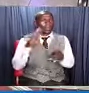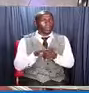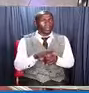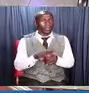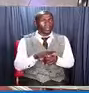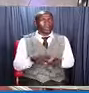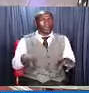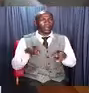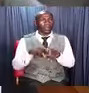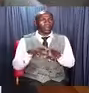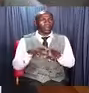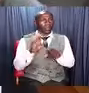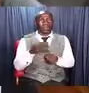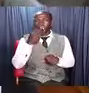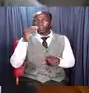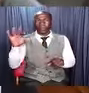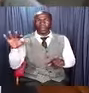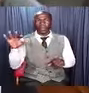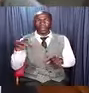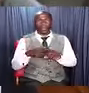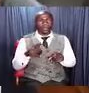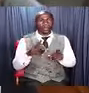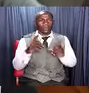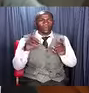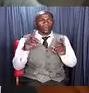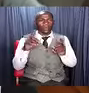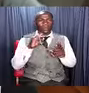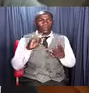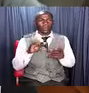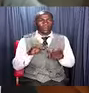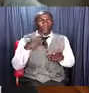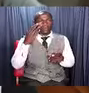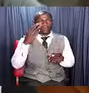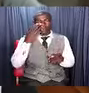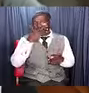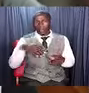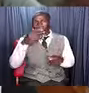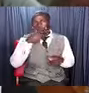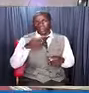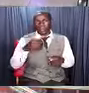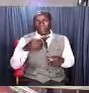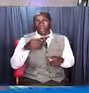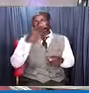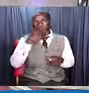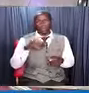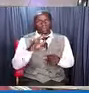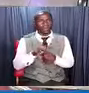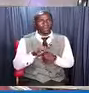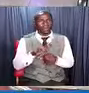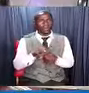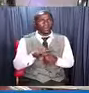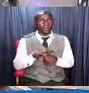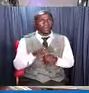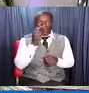many weaknesses. You confessed a lot of curses. Dharau yako ni dharau. But your sin is despised. Dharau. Despise. Dharau. Despise.